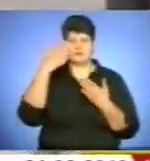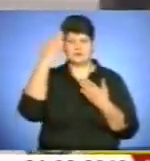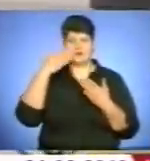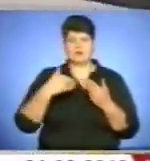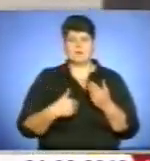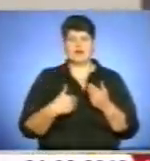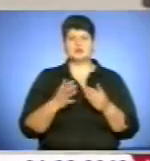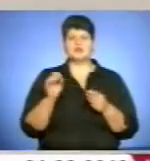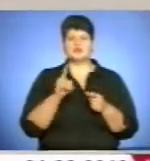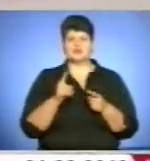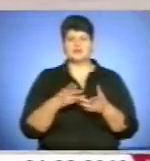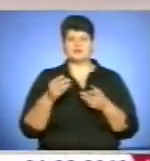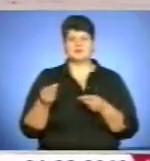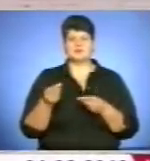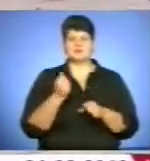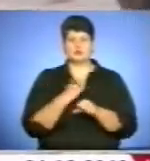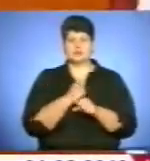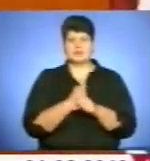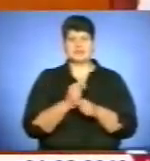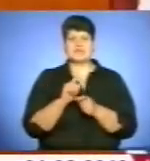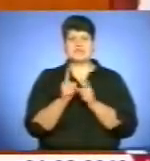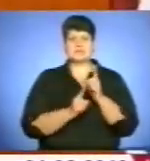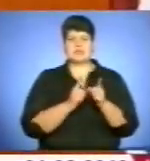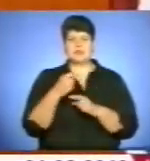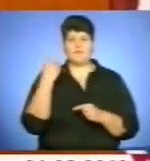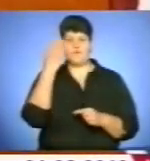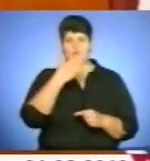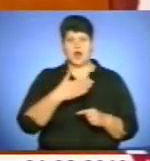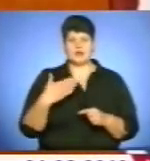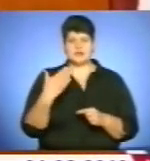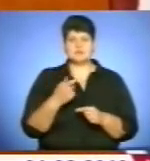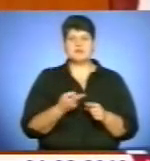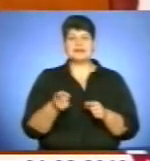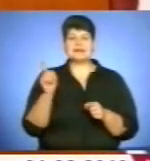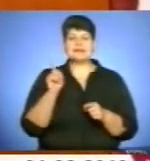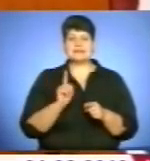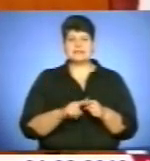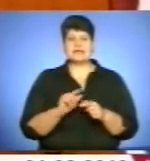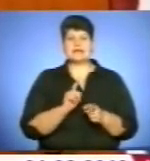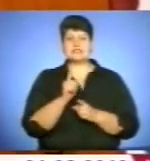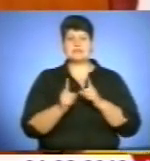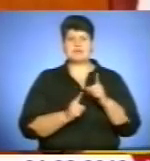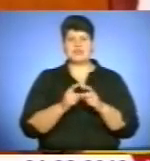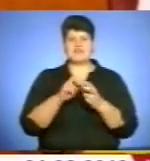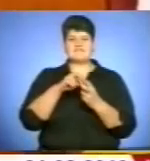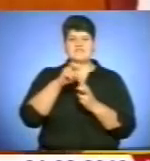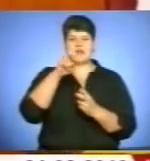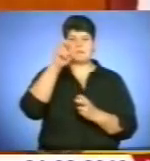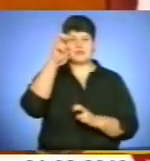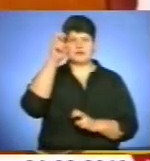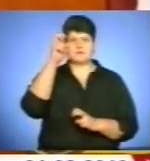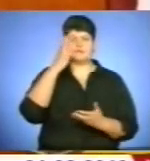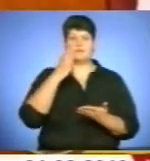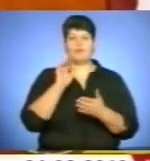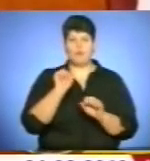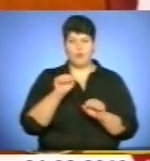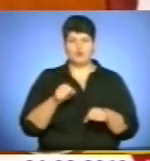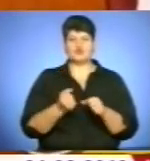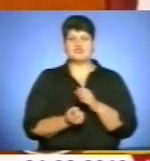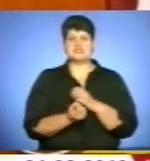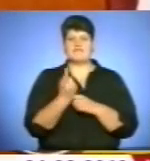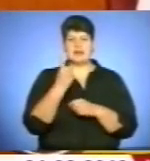що спричинює зміни в організмі. Перш за все, це зміни в хребті. З'являються, можуть з'являтися